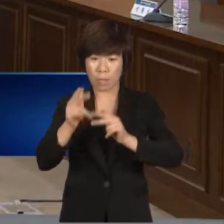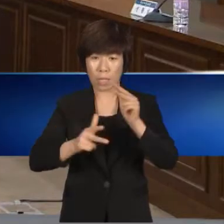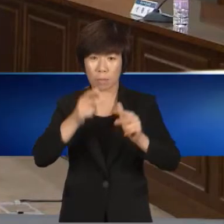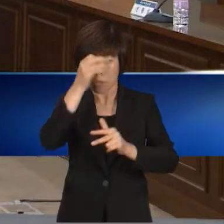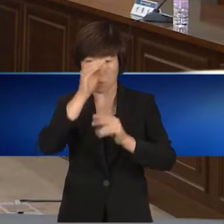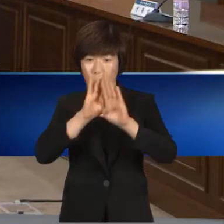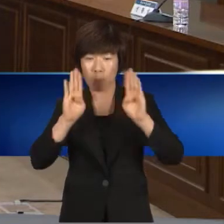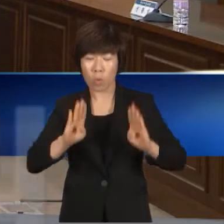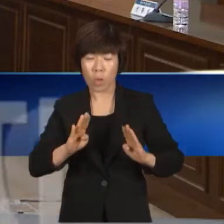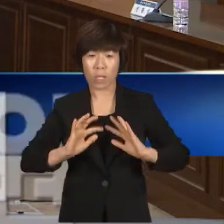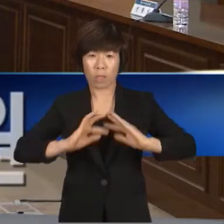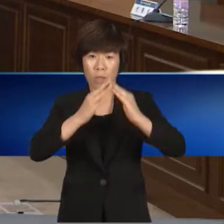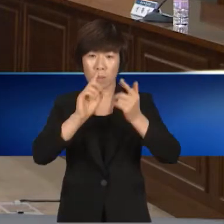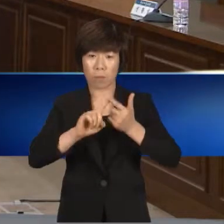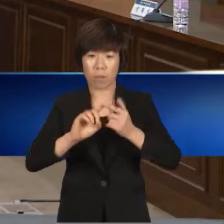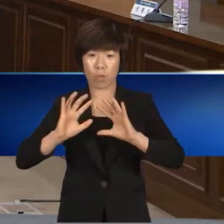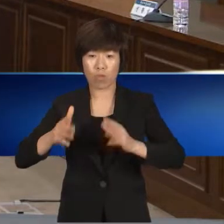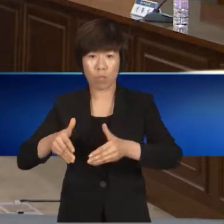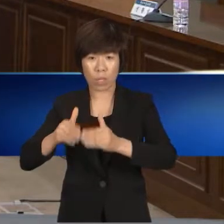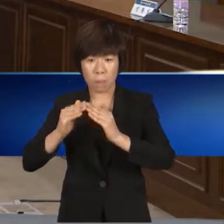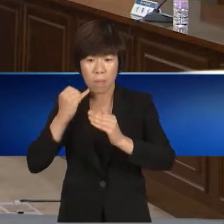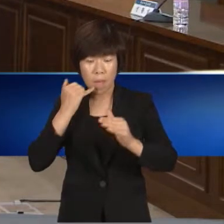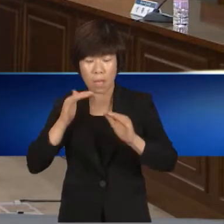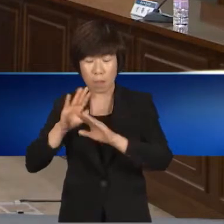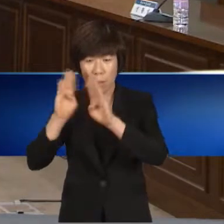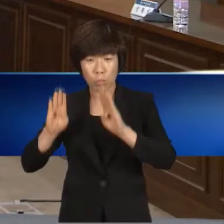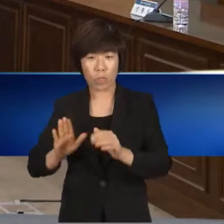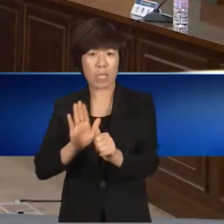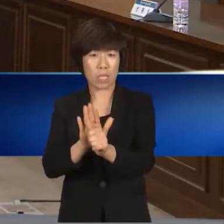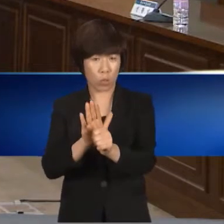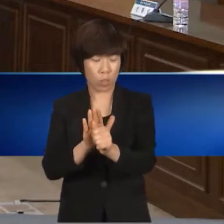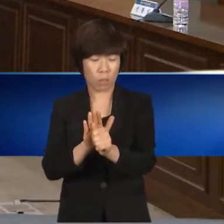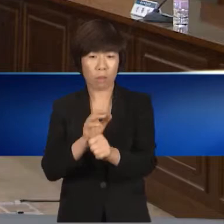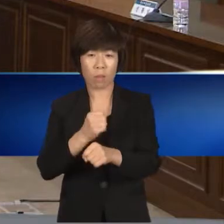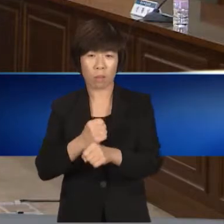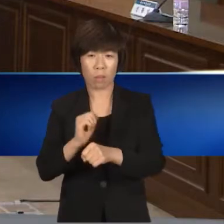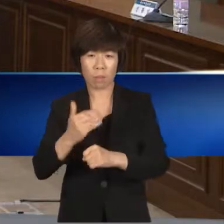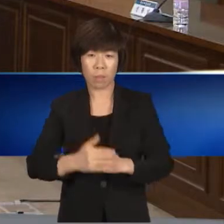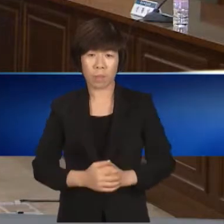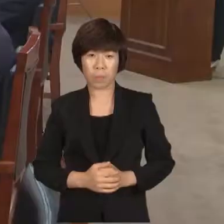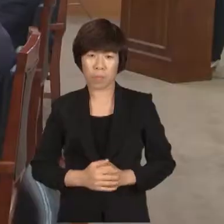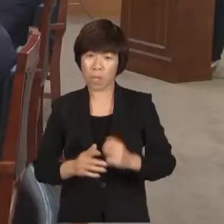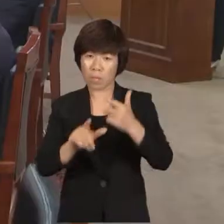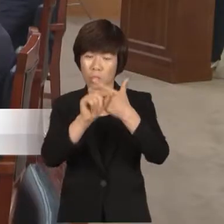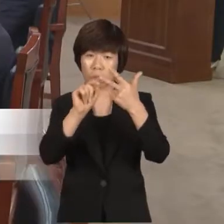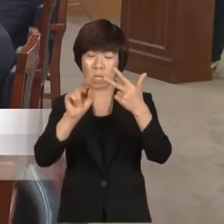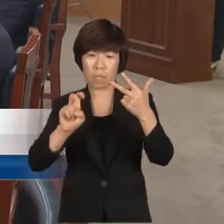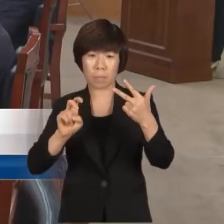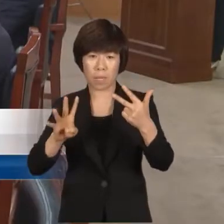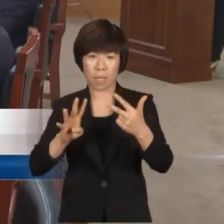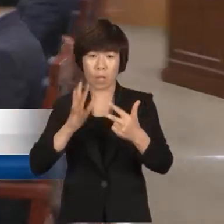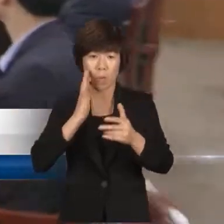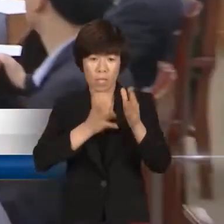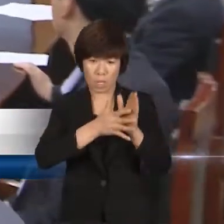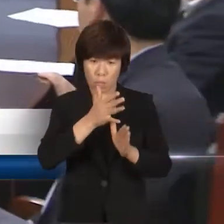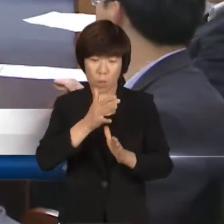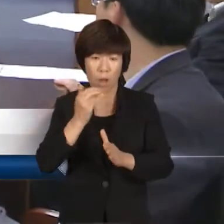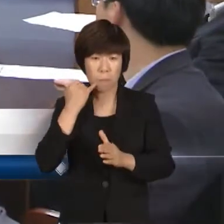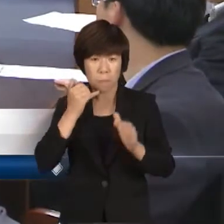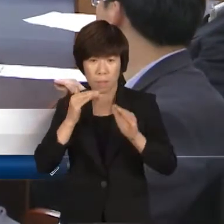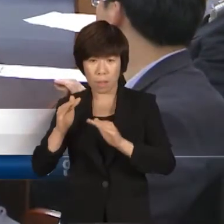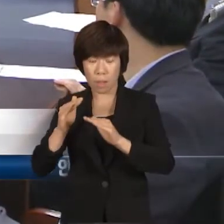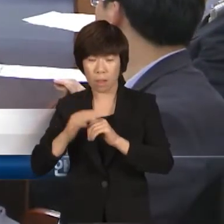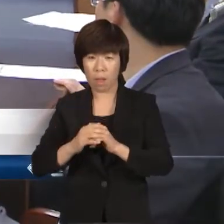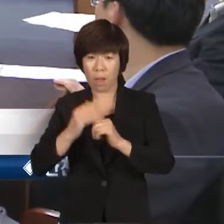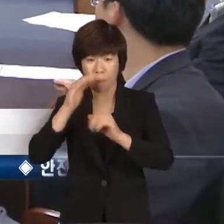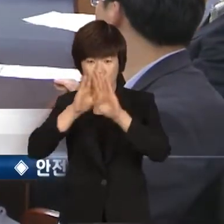울산의 국립산업기술박물관 건립에 국립해양박물관도 지원에 나섰습니다. 지난 7월 24일